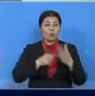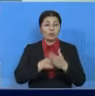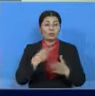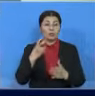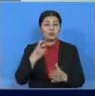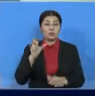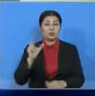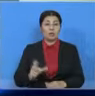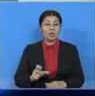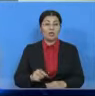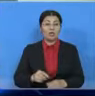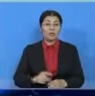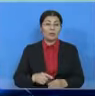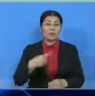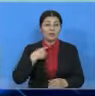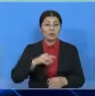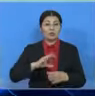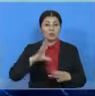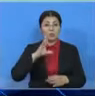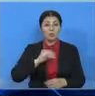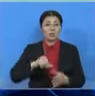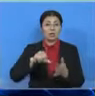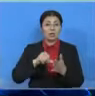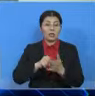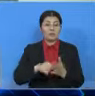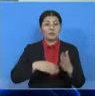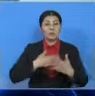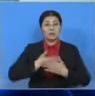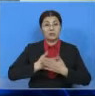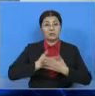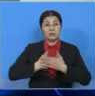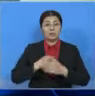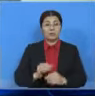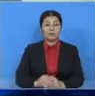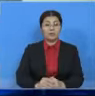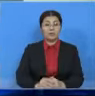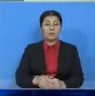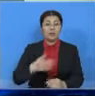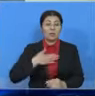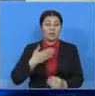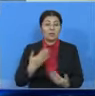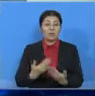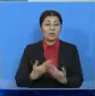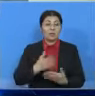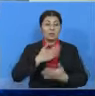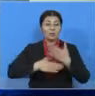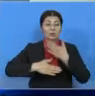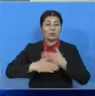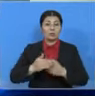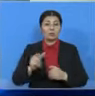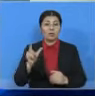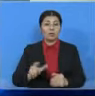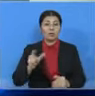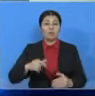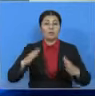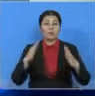200-дің үстінде адамдар дауыс беріп үлгерді. Қатысым жақсы, қатысым белсенді. Бізден қазір мүмкіндік шектеулі